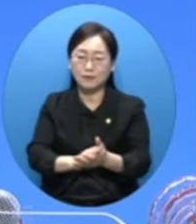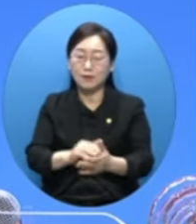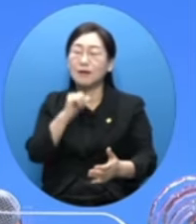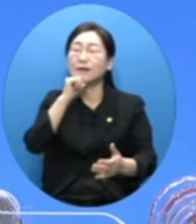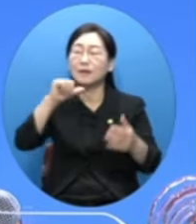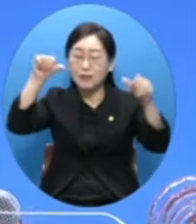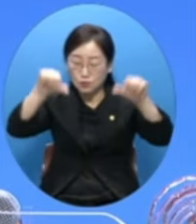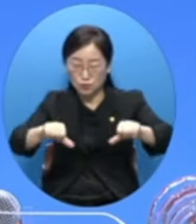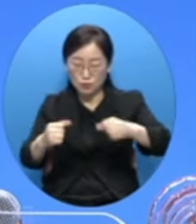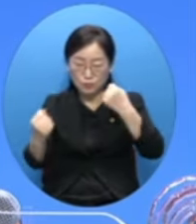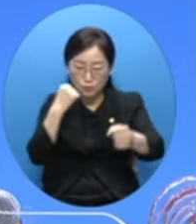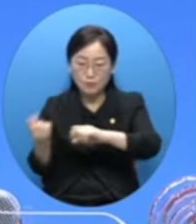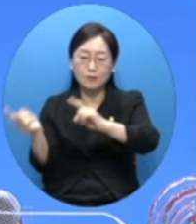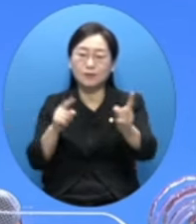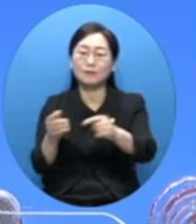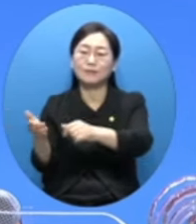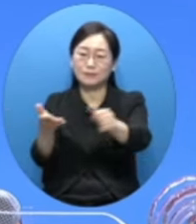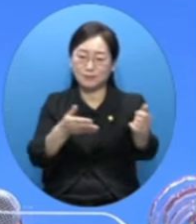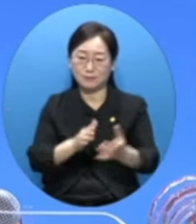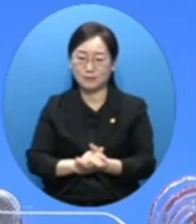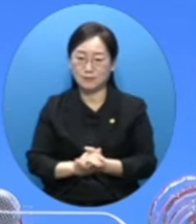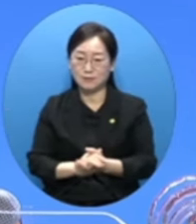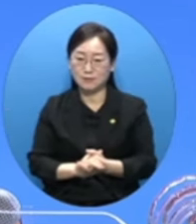저주의 자리에서 일어나시기 바랍니다.